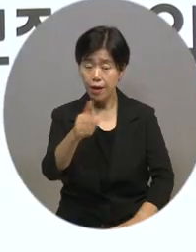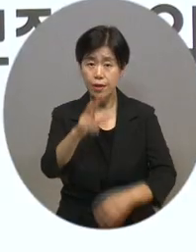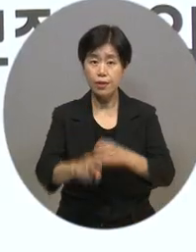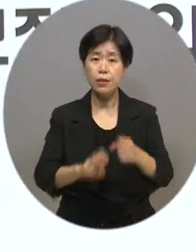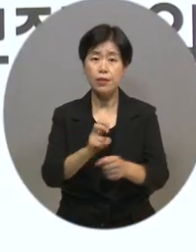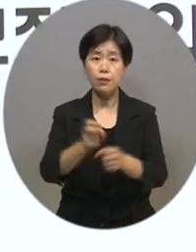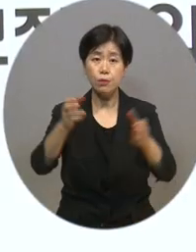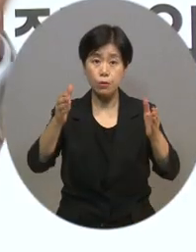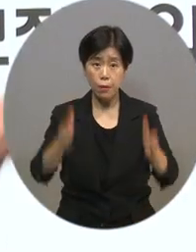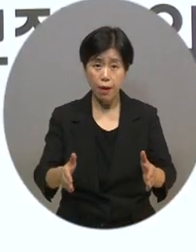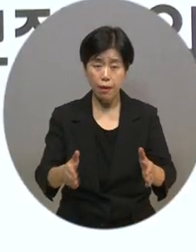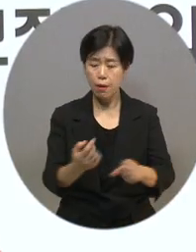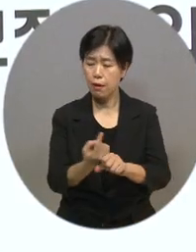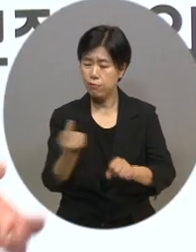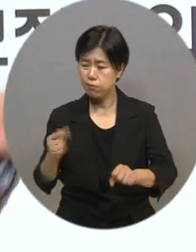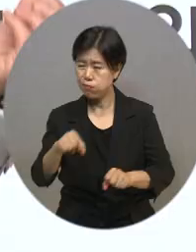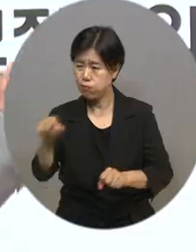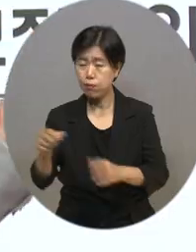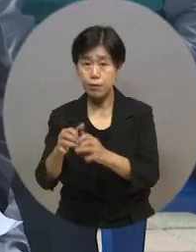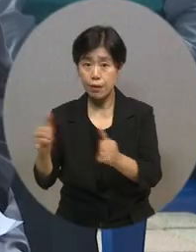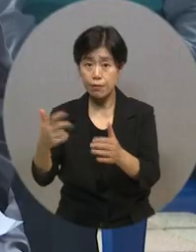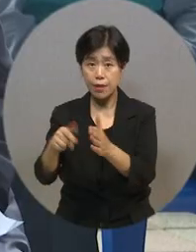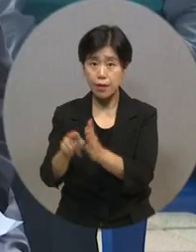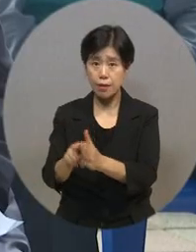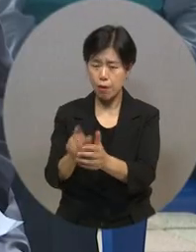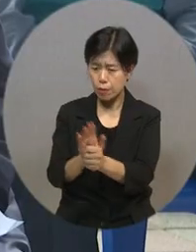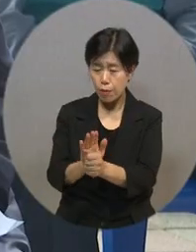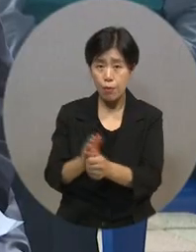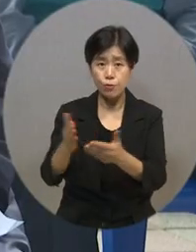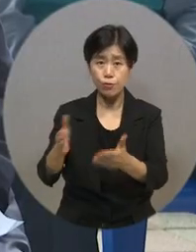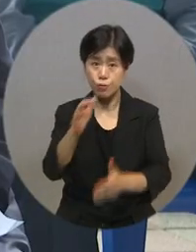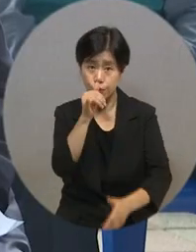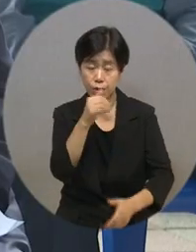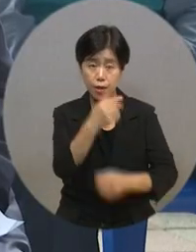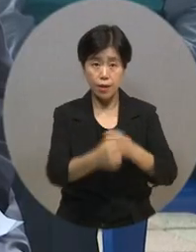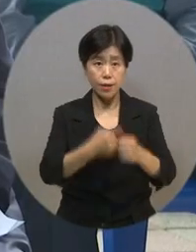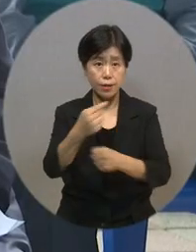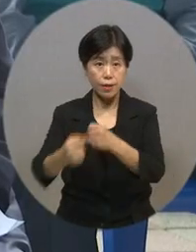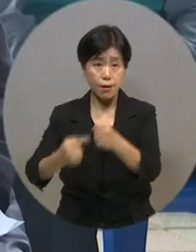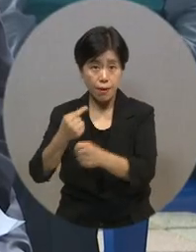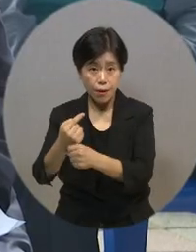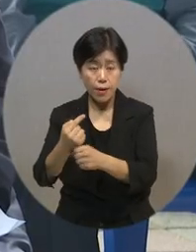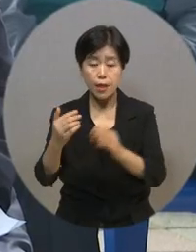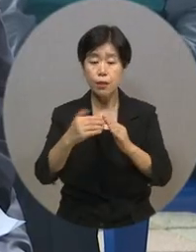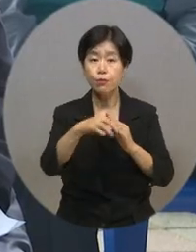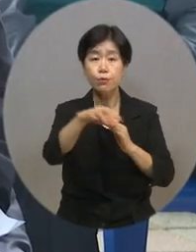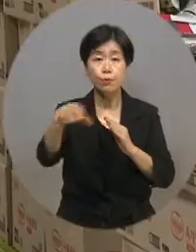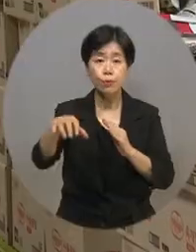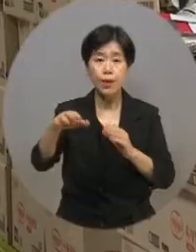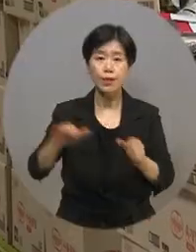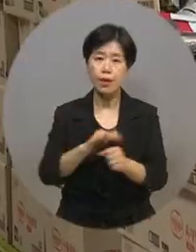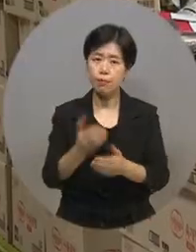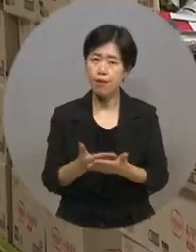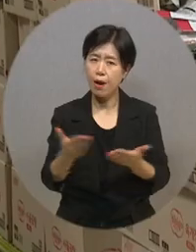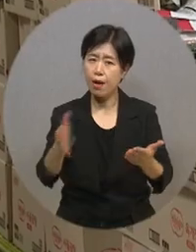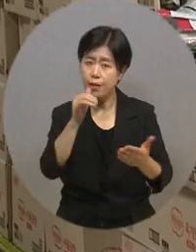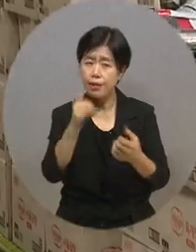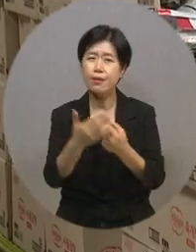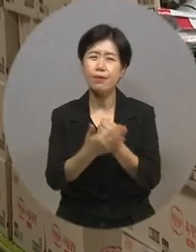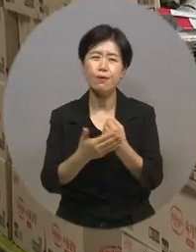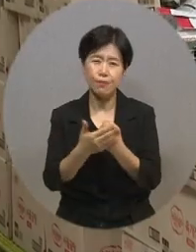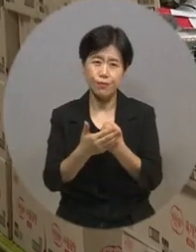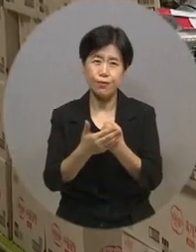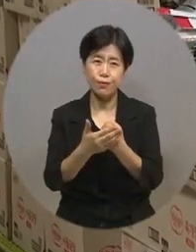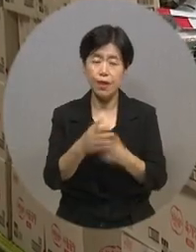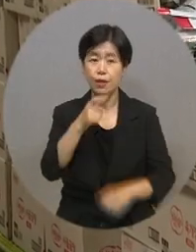변함없이 소외된 이웃에게 따뜻한 도움을 주고 매년 명절마다 이웃들에게 사랑을 나누는 덕분에 여수 시민들이